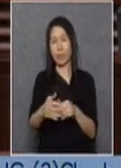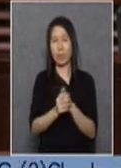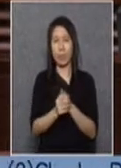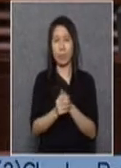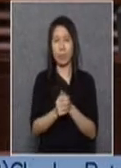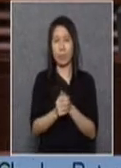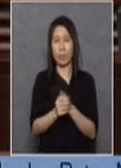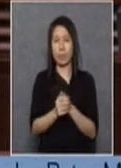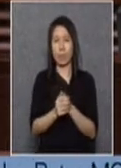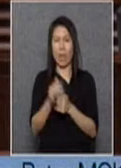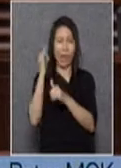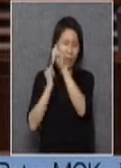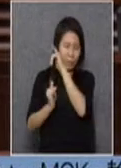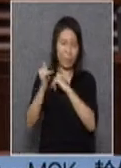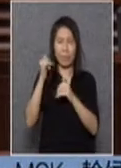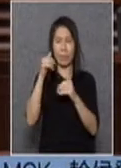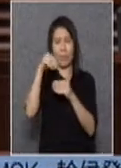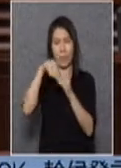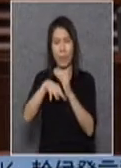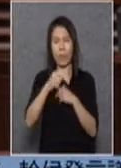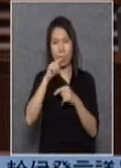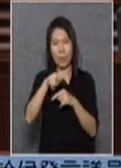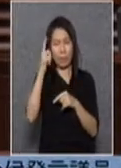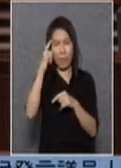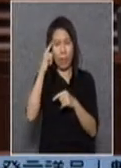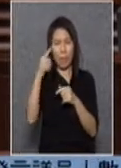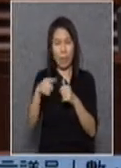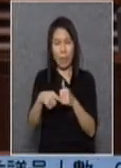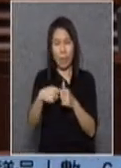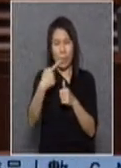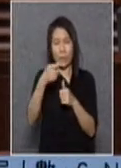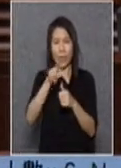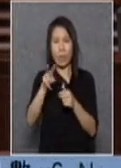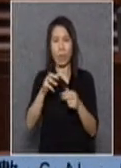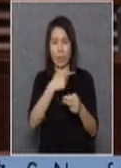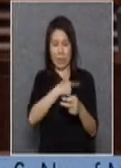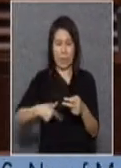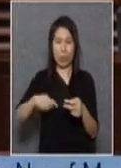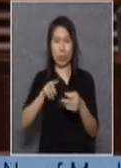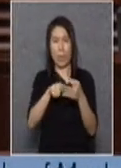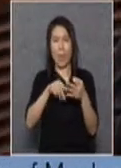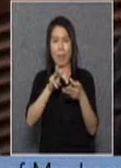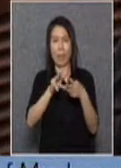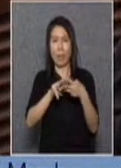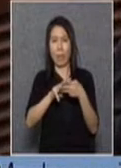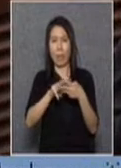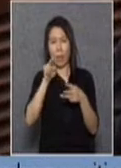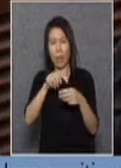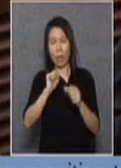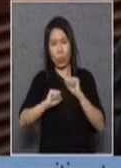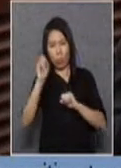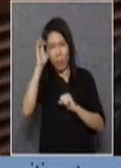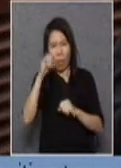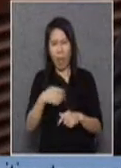在這些歷史背景之下，當我第一次看到田北俊議員提出的動議，其實我心都是打了一個突。